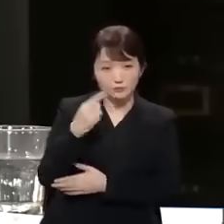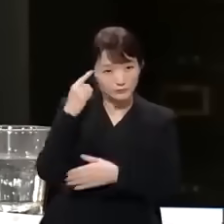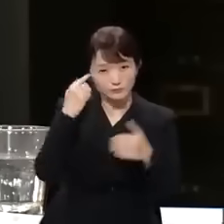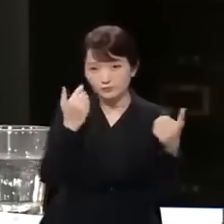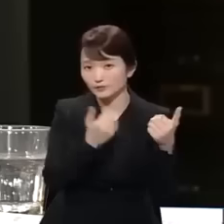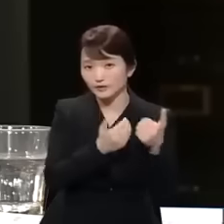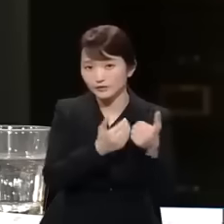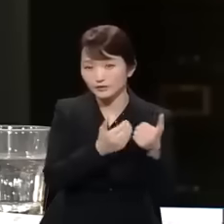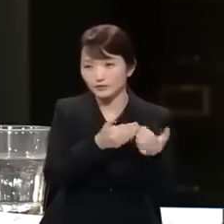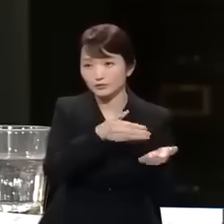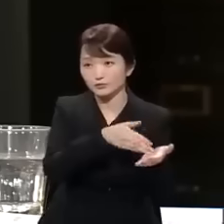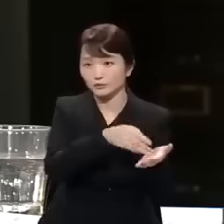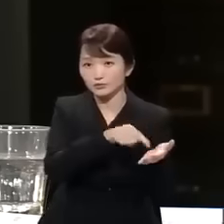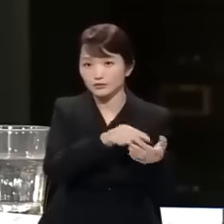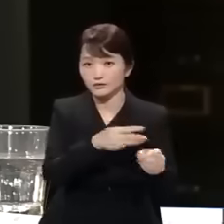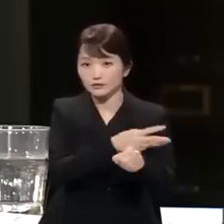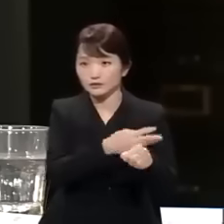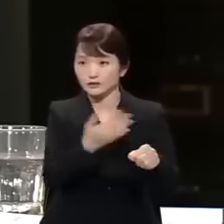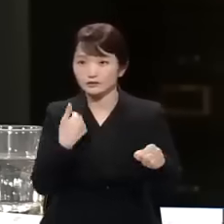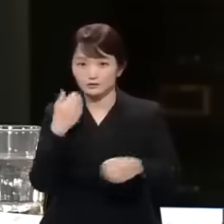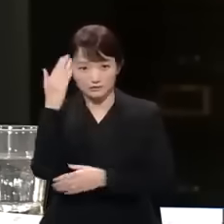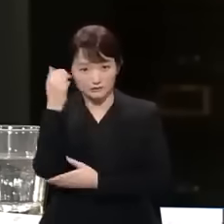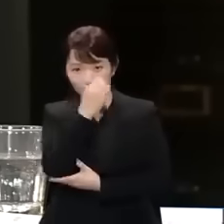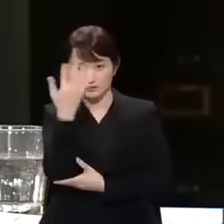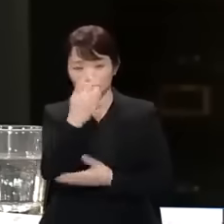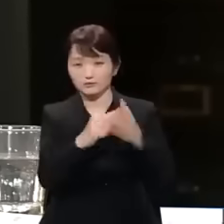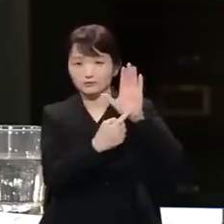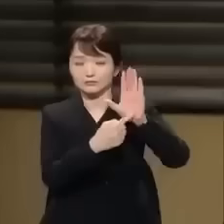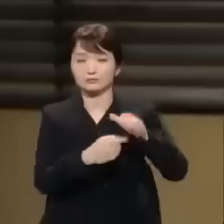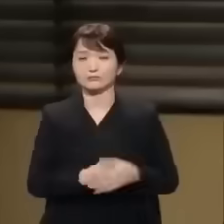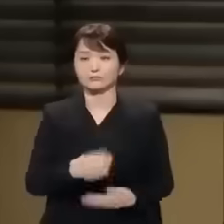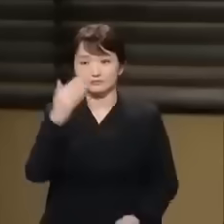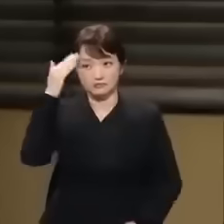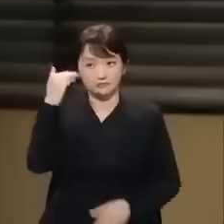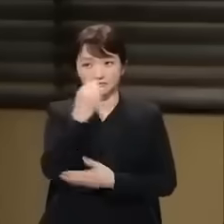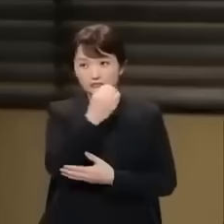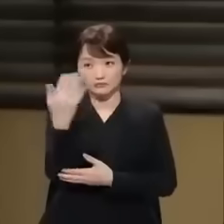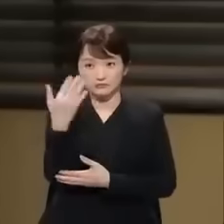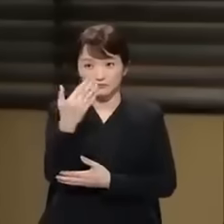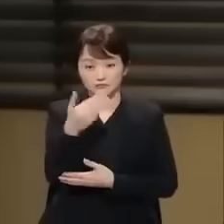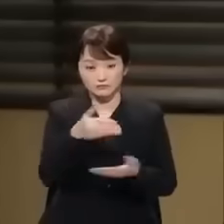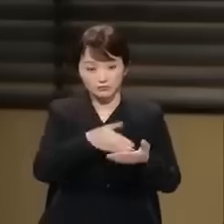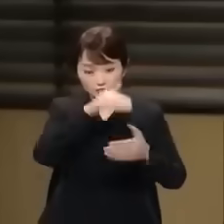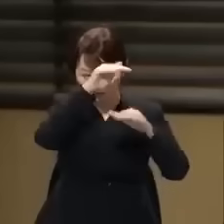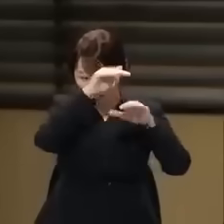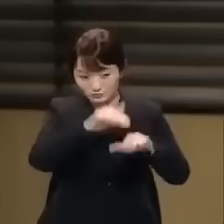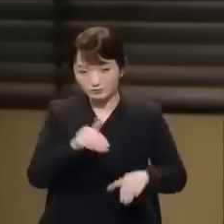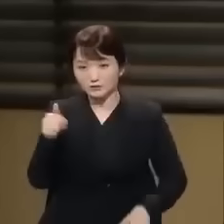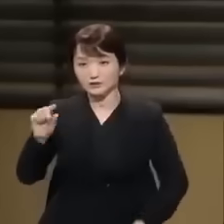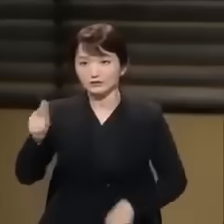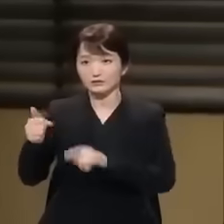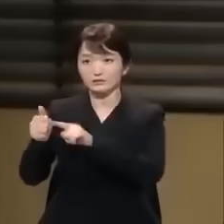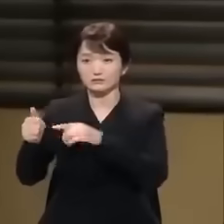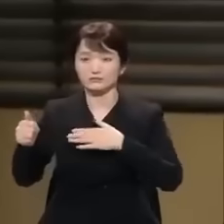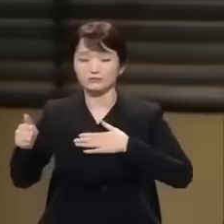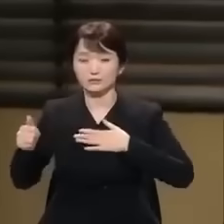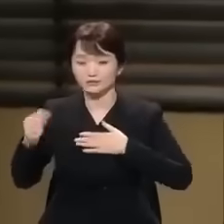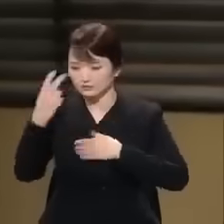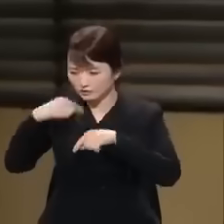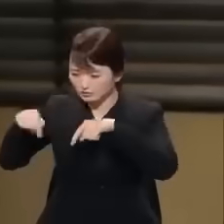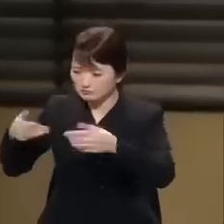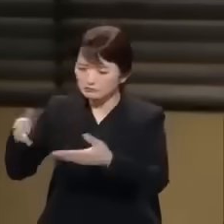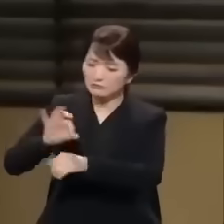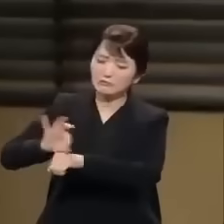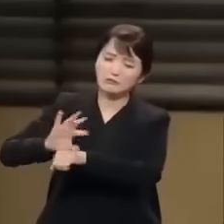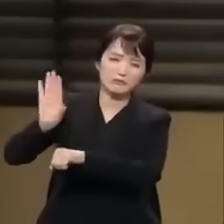어 세 시간 전에 한국일보에서 나왔어요 니다 그 한국일보 보도 내용은 그렇습니다 현 감독이 자신은이 감독님을 소홀해 하지